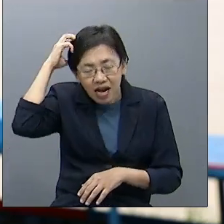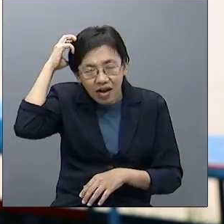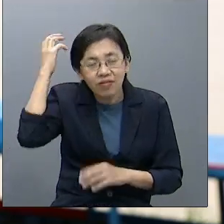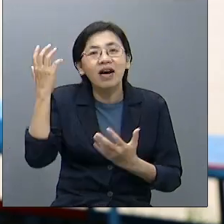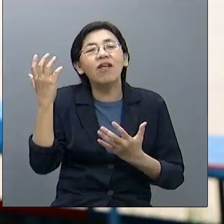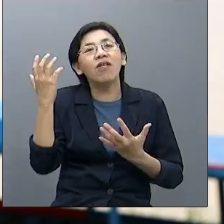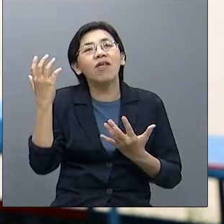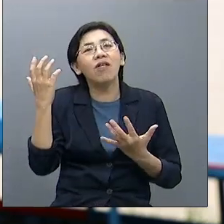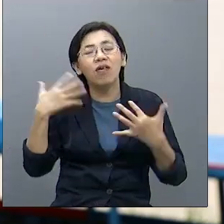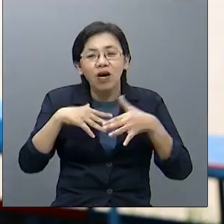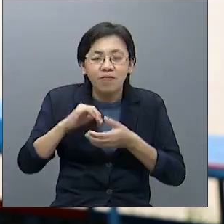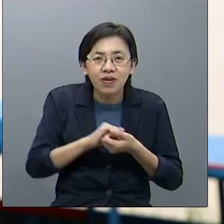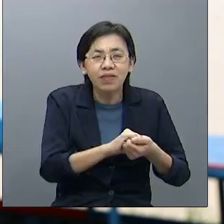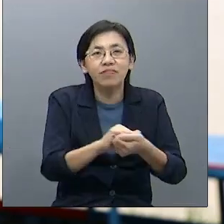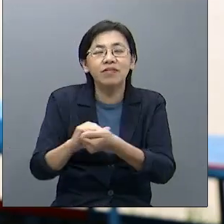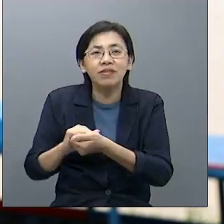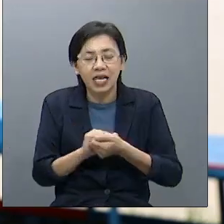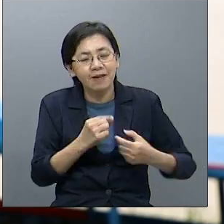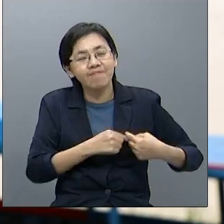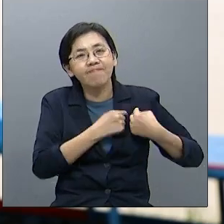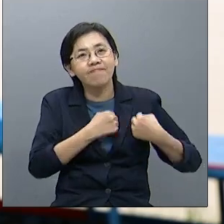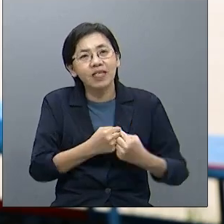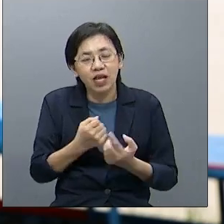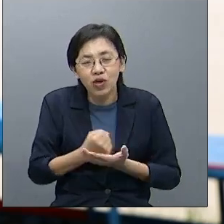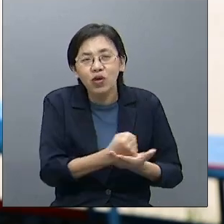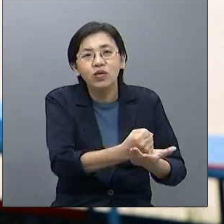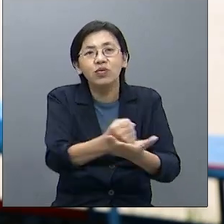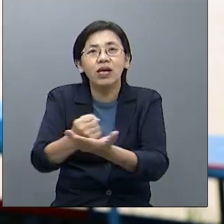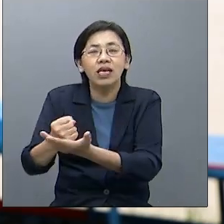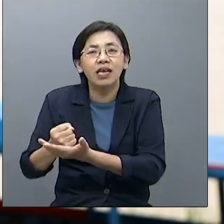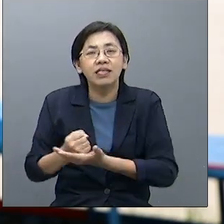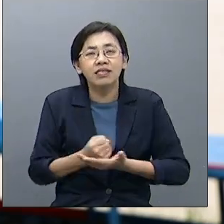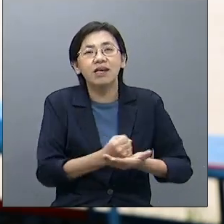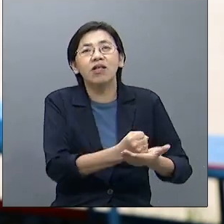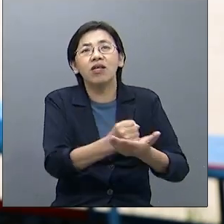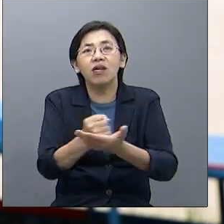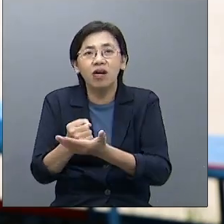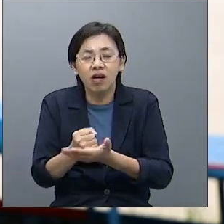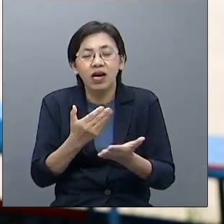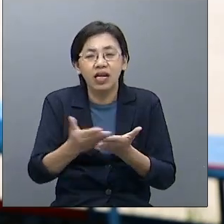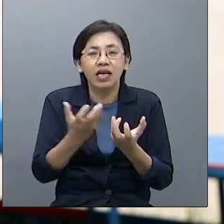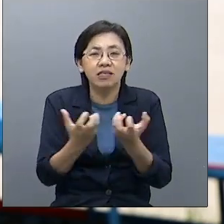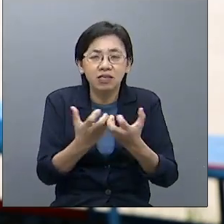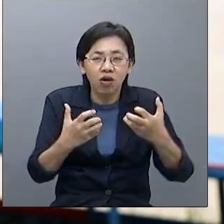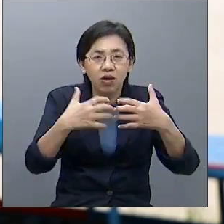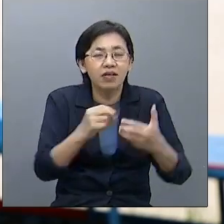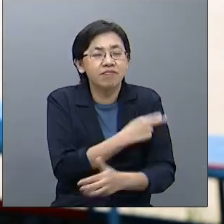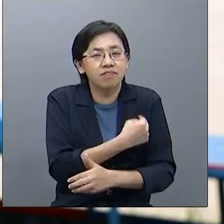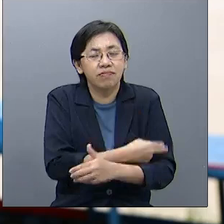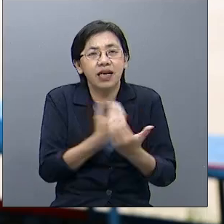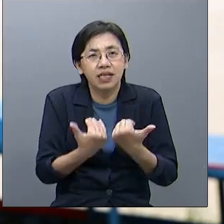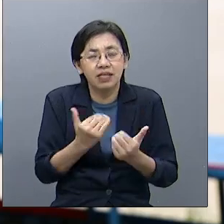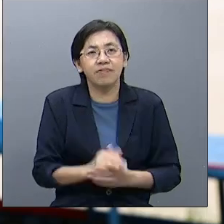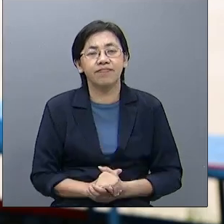จเนาะประกอบส่วนในการอุปถัมภ์เพื่อจะได้เป็นกองทุนในการซื้ออุปกรณ์ในครั้งนี้ถือว่าพ่อ